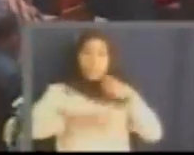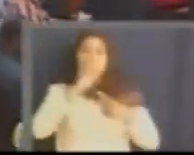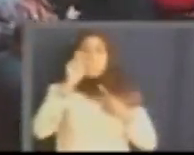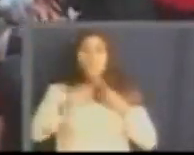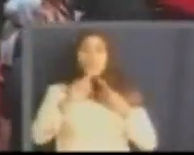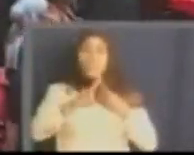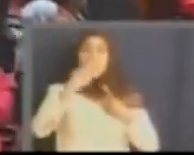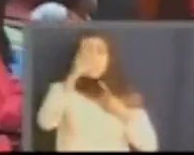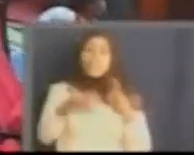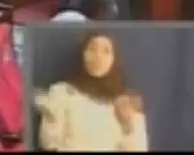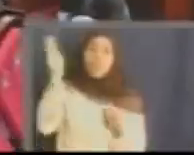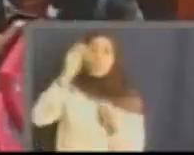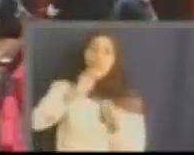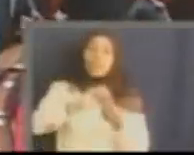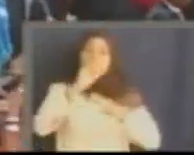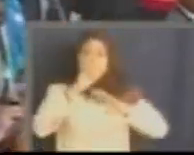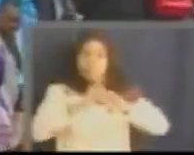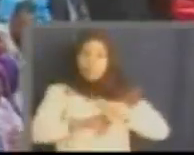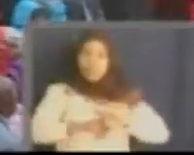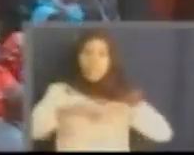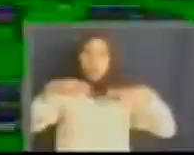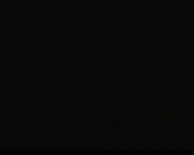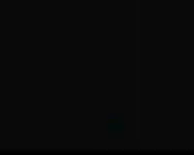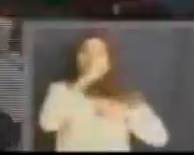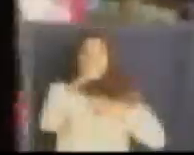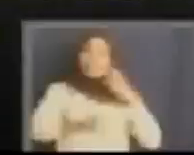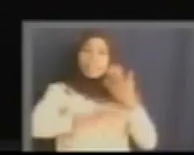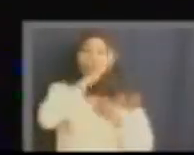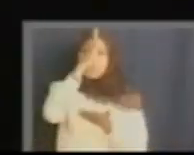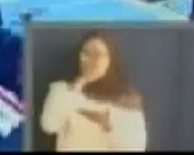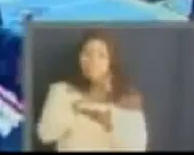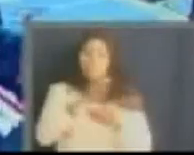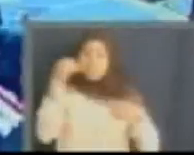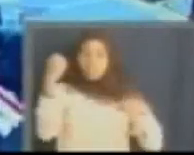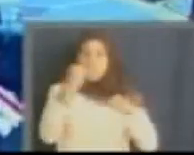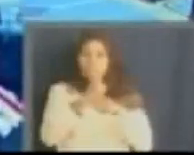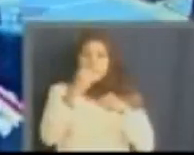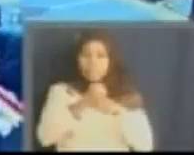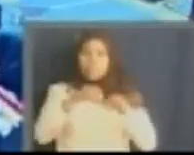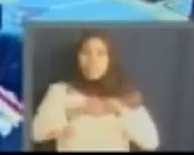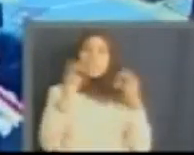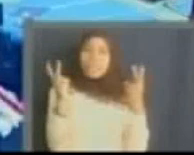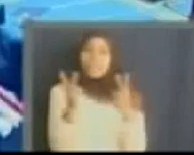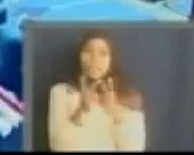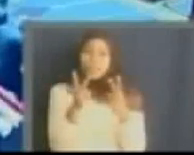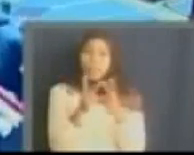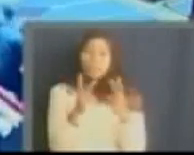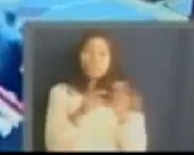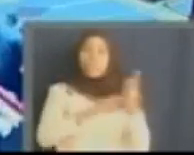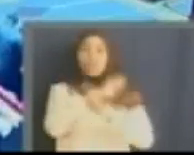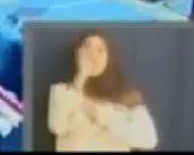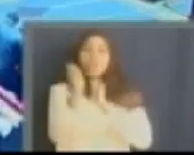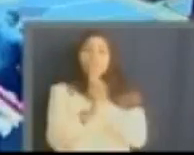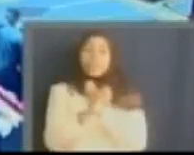hizi kukamilisha kazi, lakini pia kuhakikisha wanajipa muda kwa ajili ya kurekebisha baadhi ya taratibu ambazo zimeonekana